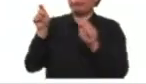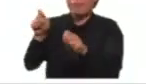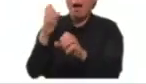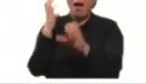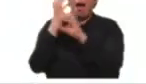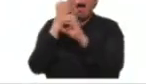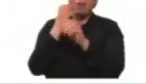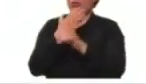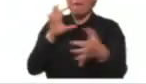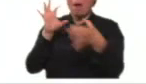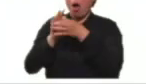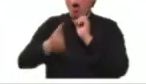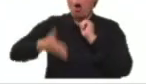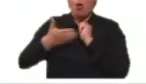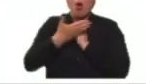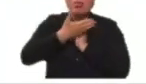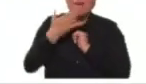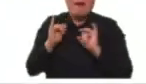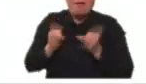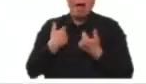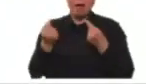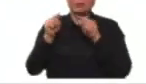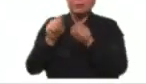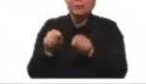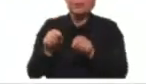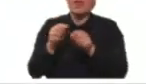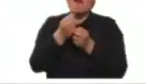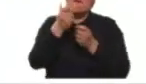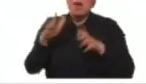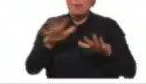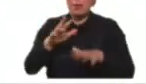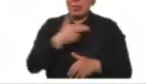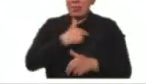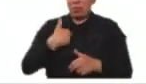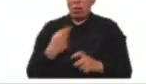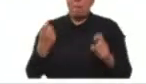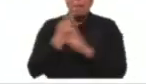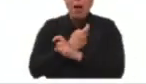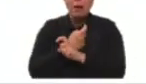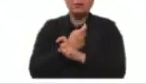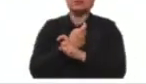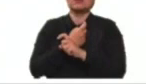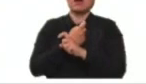połączenie kolejowe, ale przecież w bardzo wielu miejscach naszego kraju zdarza się tak, że